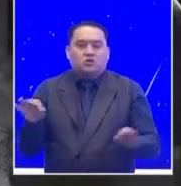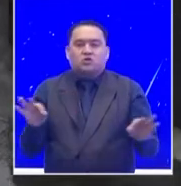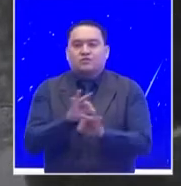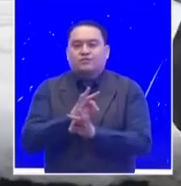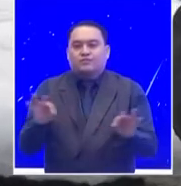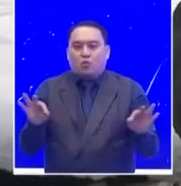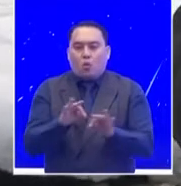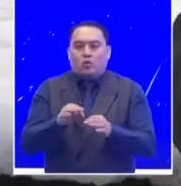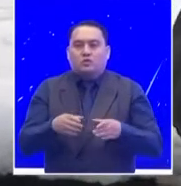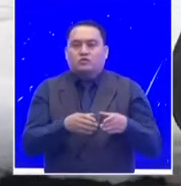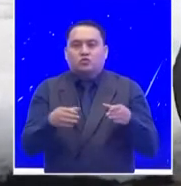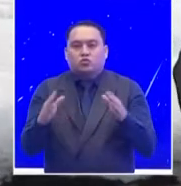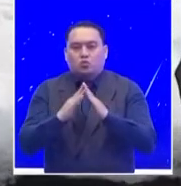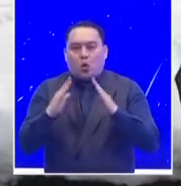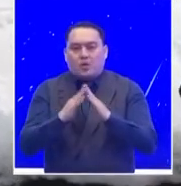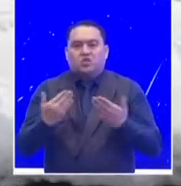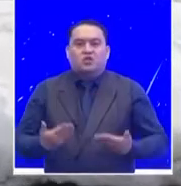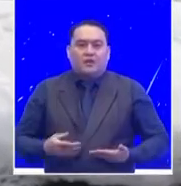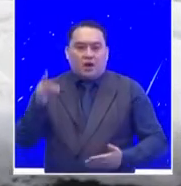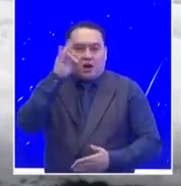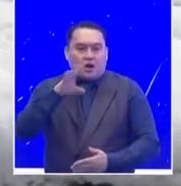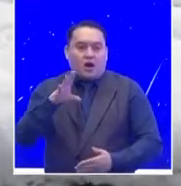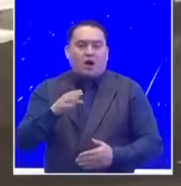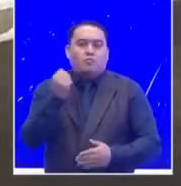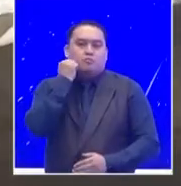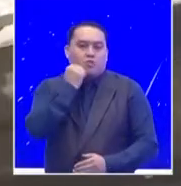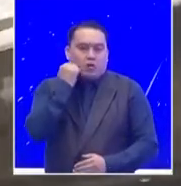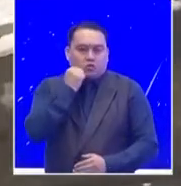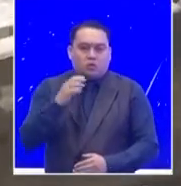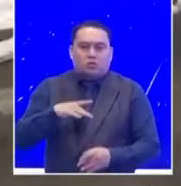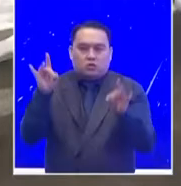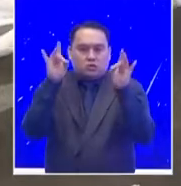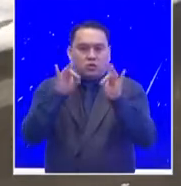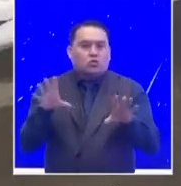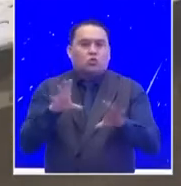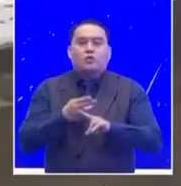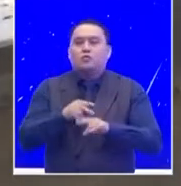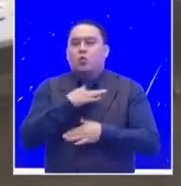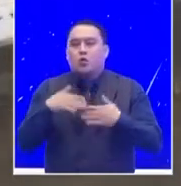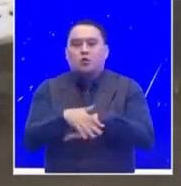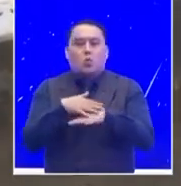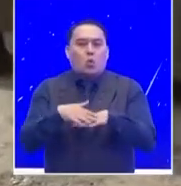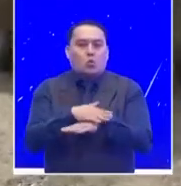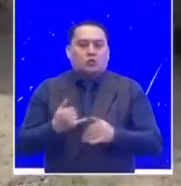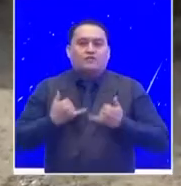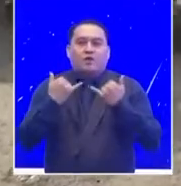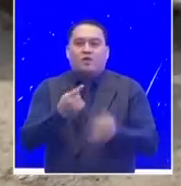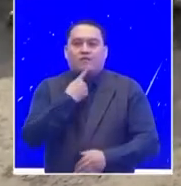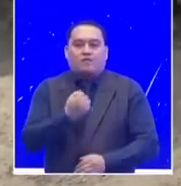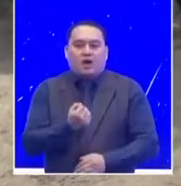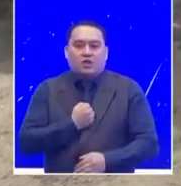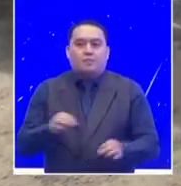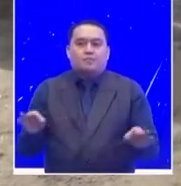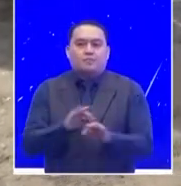военного оркестра во дворе жилого дома, где живет легендарная паровоз АПА, стали неожиданностью для многих жильцов. Саму героиню военные марши и